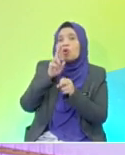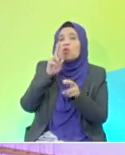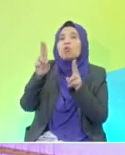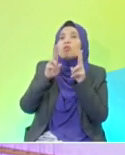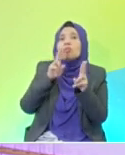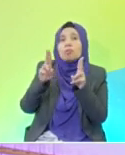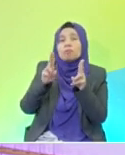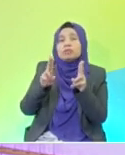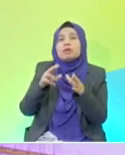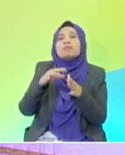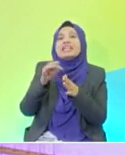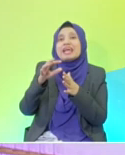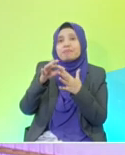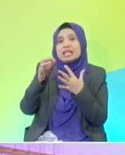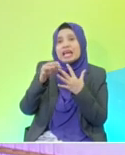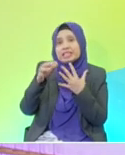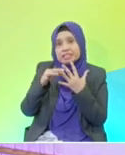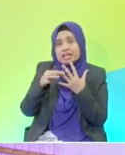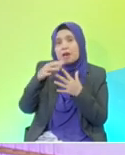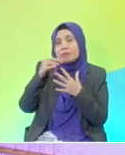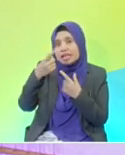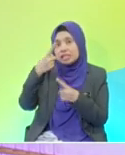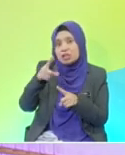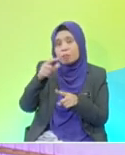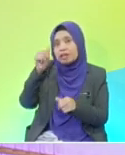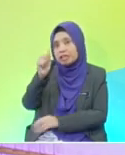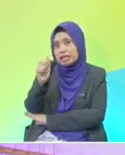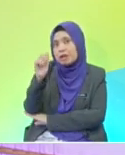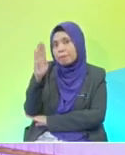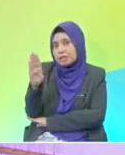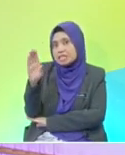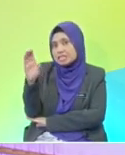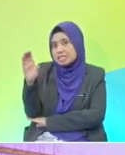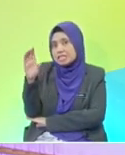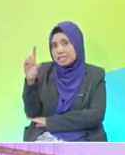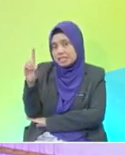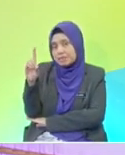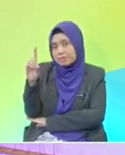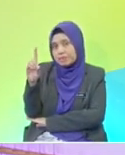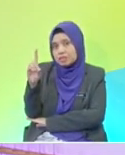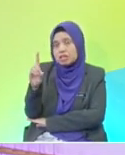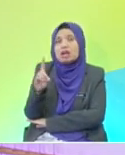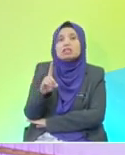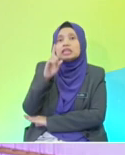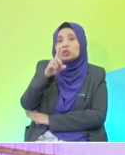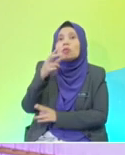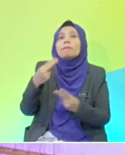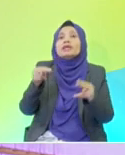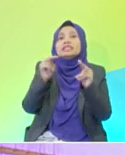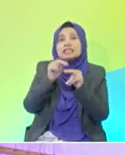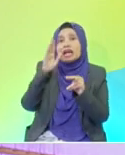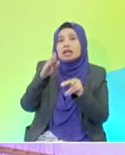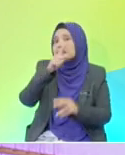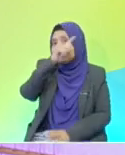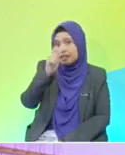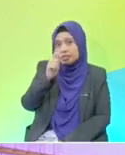Anika pilihanlah Di mana pilihan jawaban adalah e b c dan d di mana satu pernyataan akan di